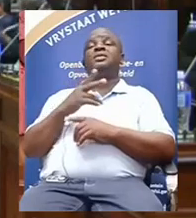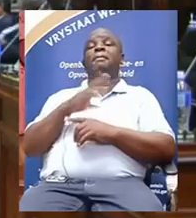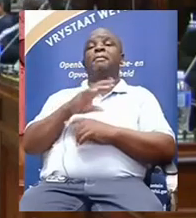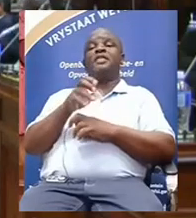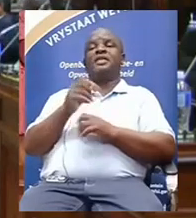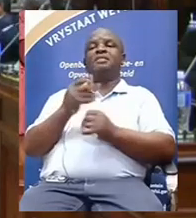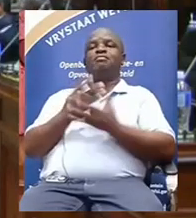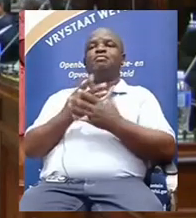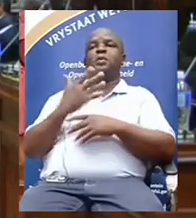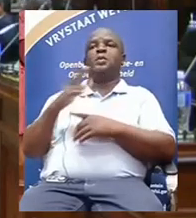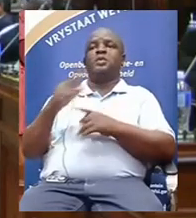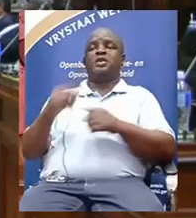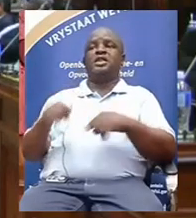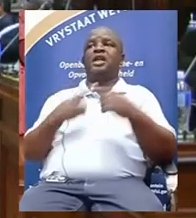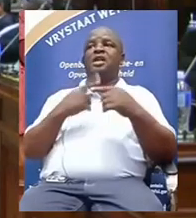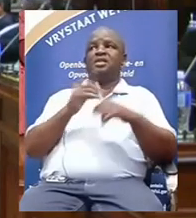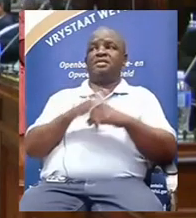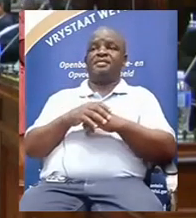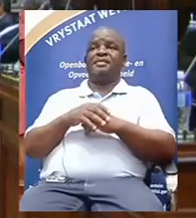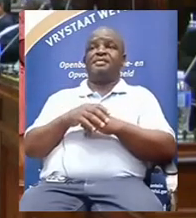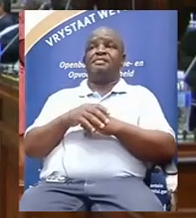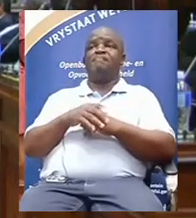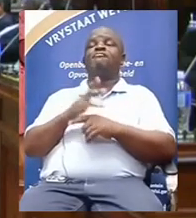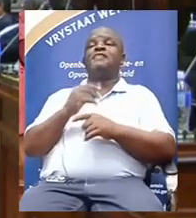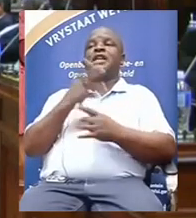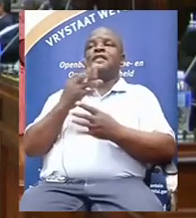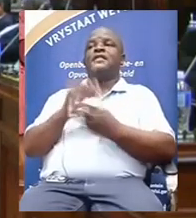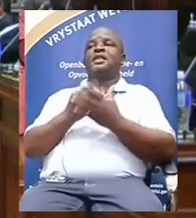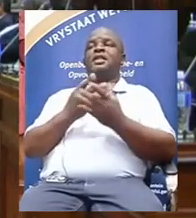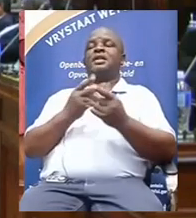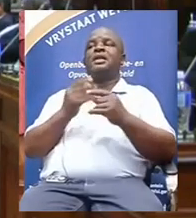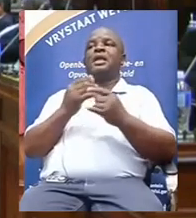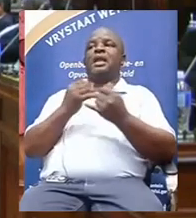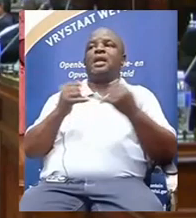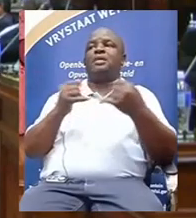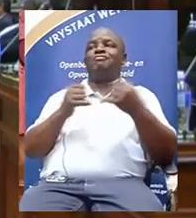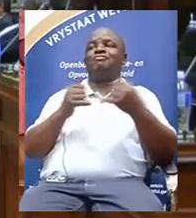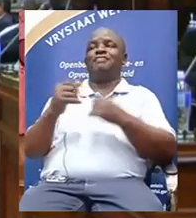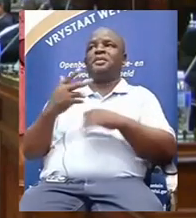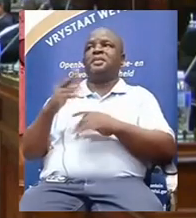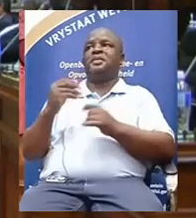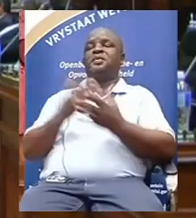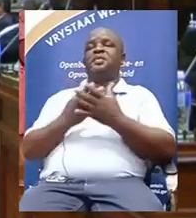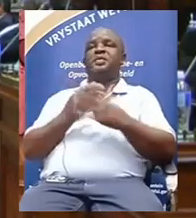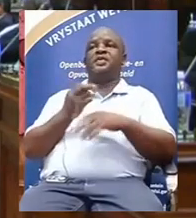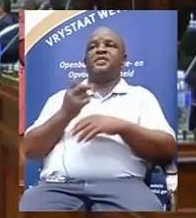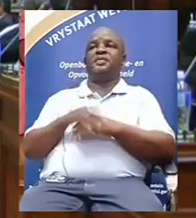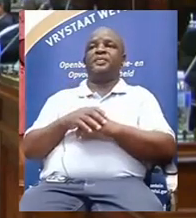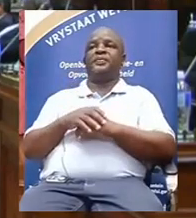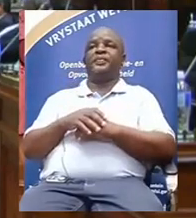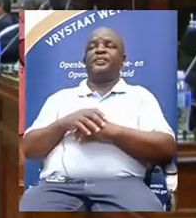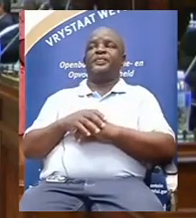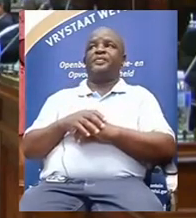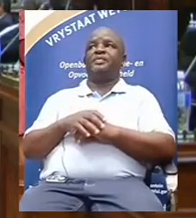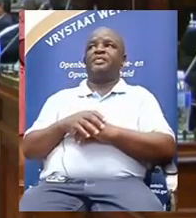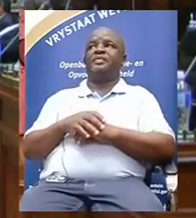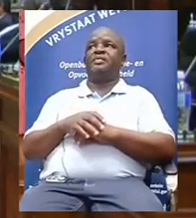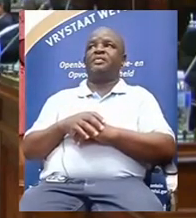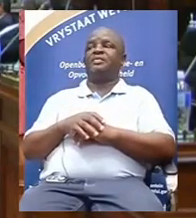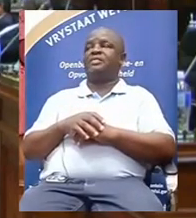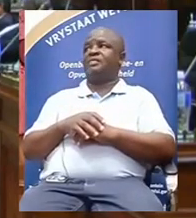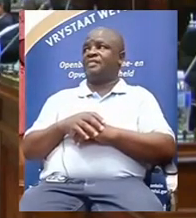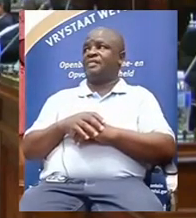province, old and dilapidated infrastructure, a lack of dams, and even global warming.